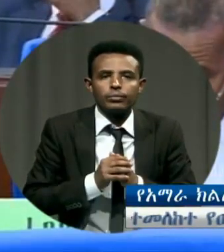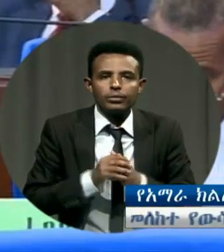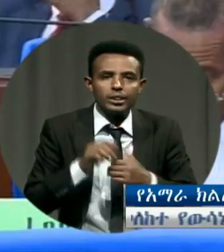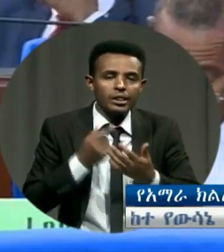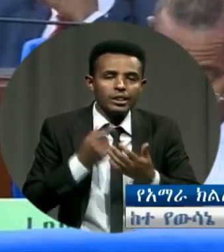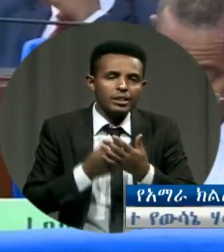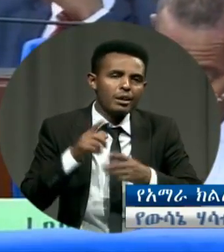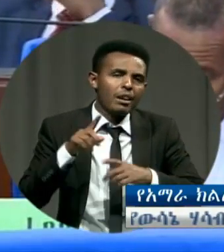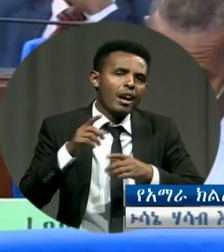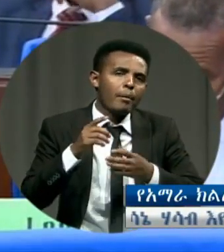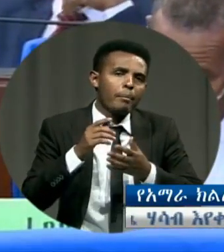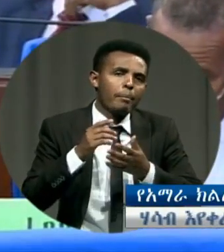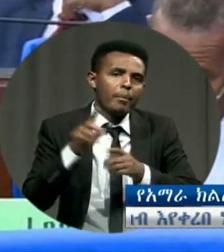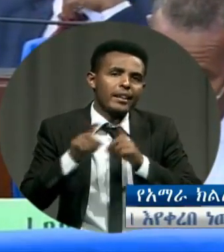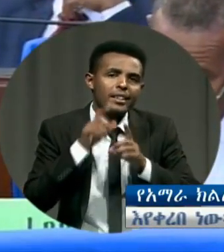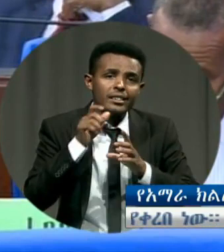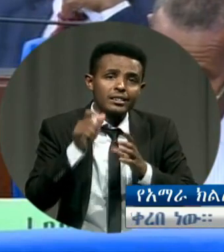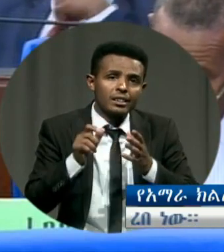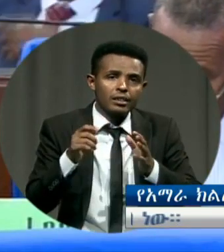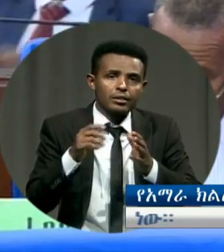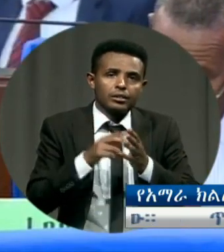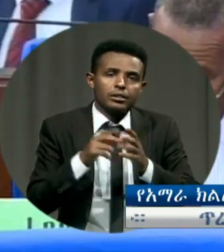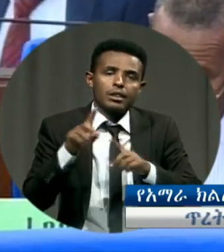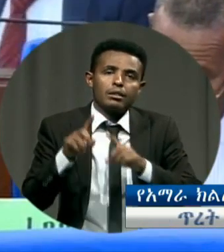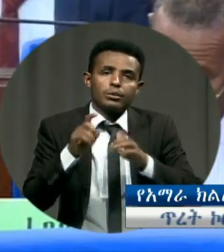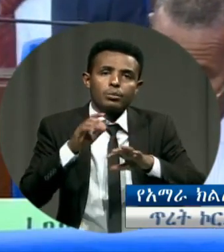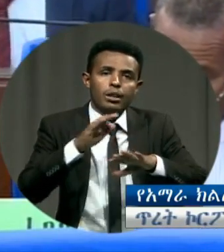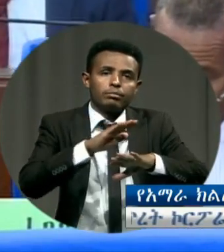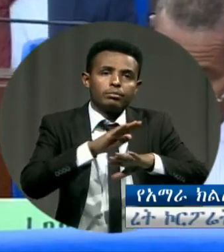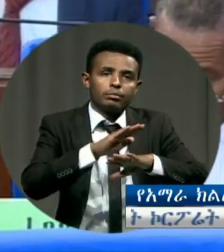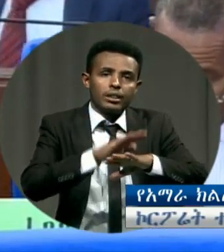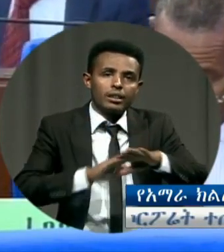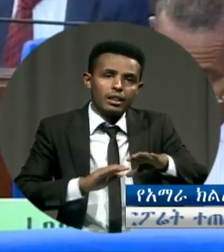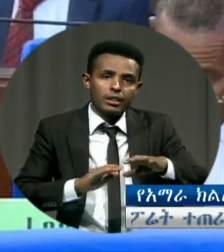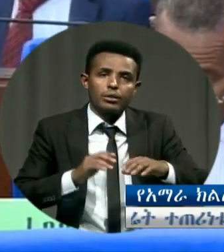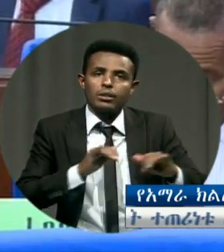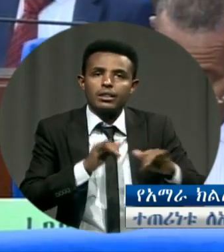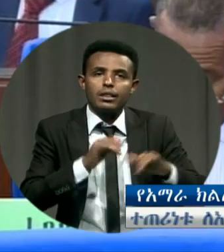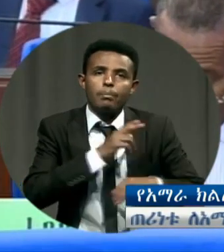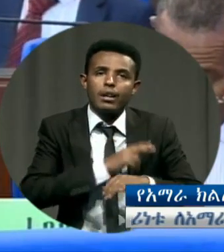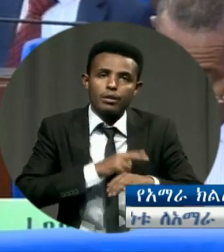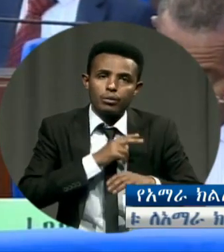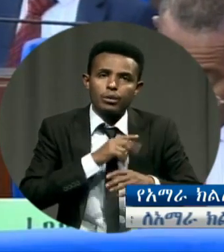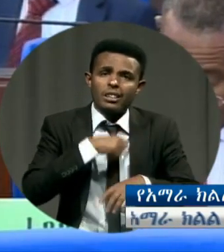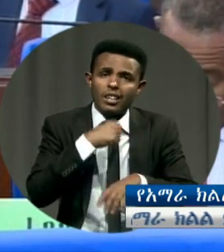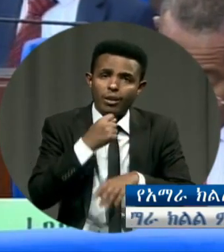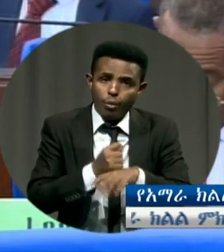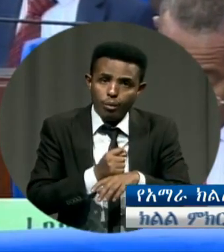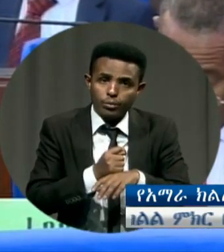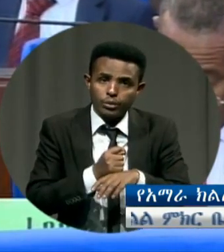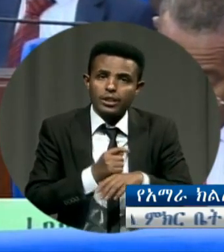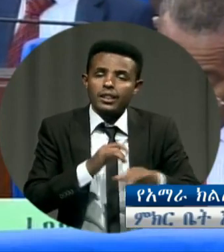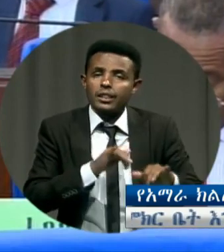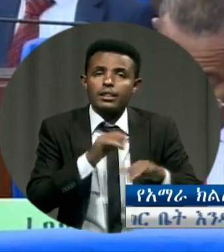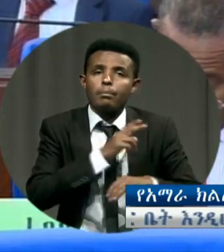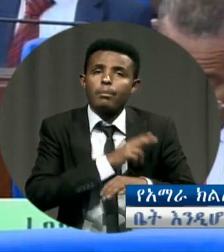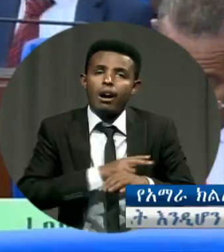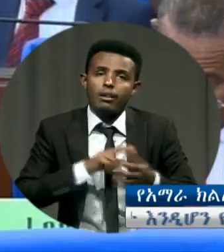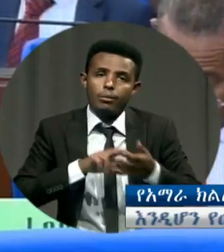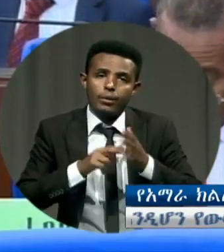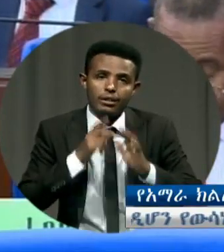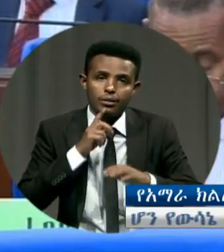እንግዲህ ማይነሳም ይፈልግ ካለም ተነስቷል። ተጠሪነቱ እንግዲህ እንደ ባህሪው ተቋሙ እንደ ባህሪው ማለት